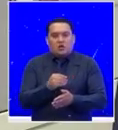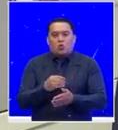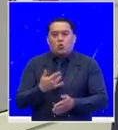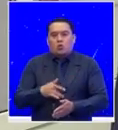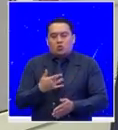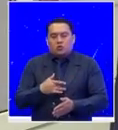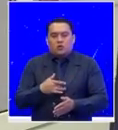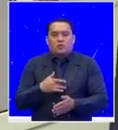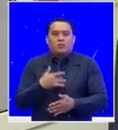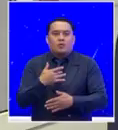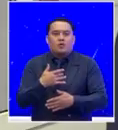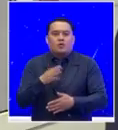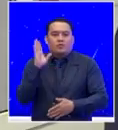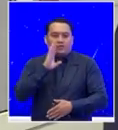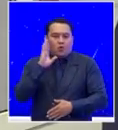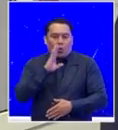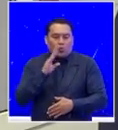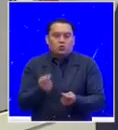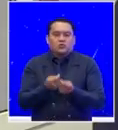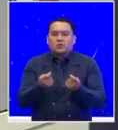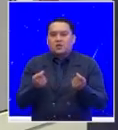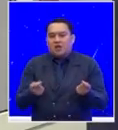удобрений, гербициды, воду, семена,